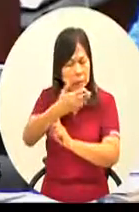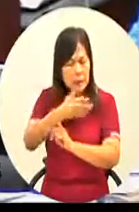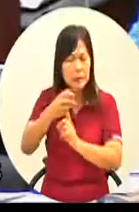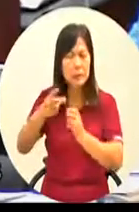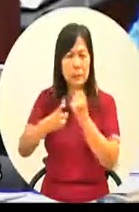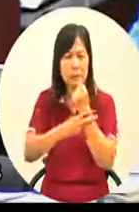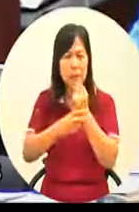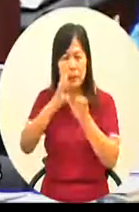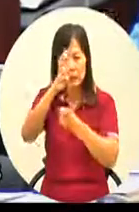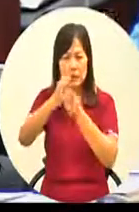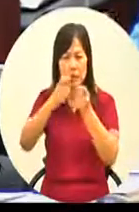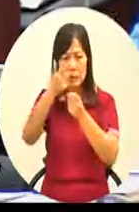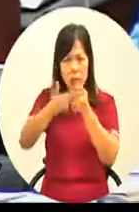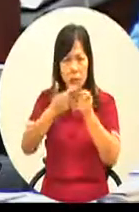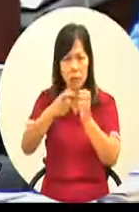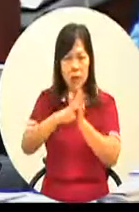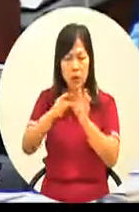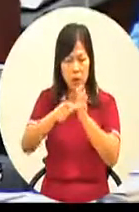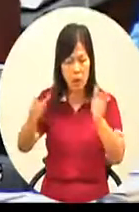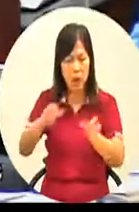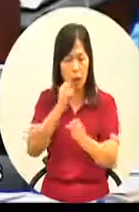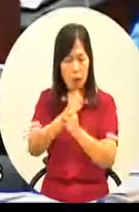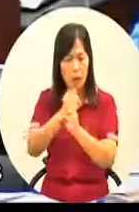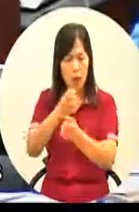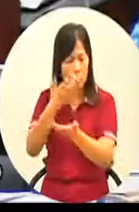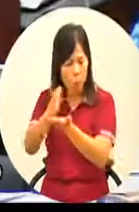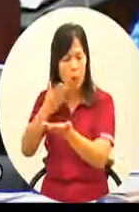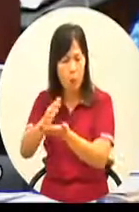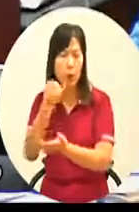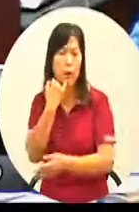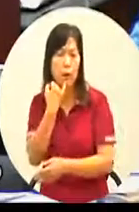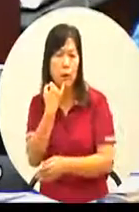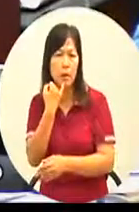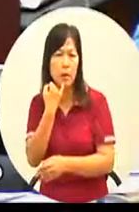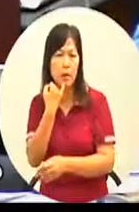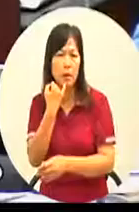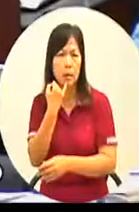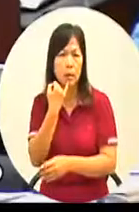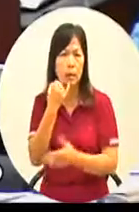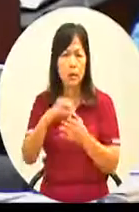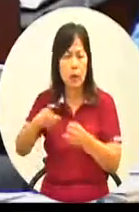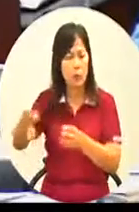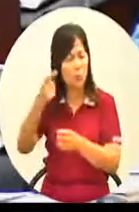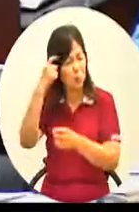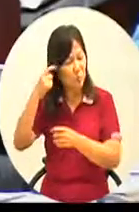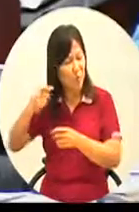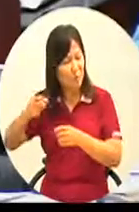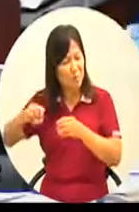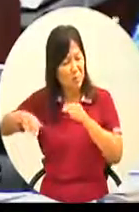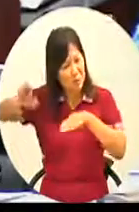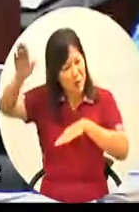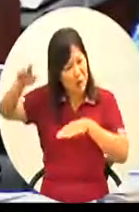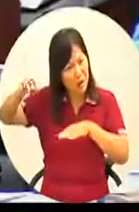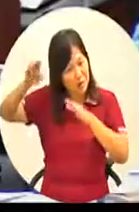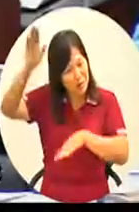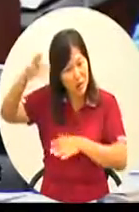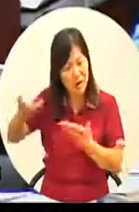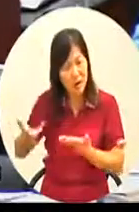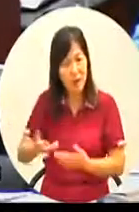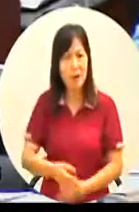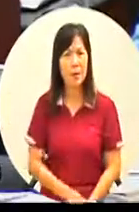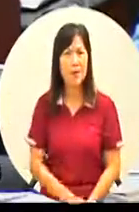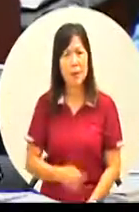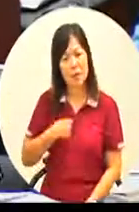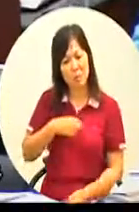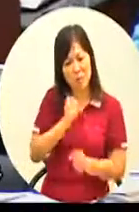有法度去处理这个问题啊。为什么是因较大，阮较细，还是安怎吼？为什么阮